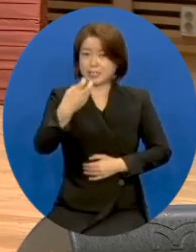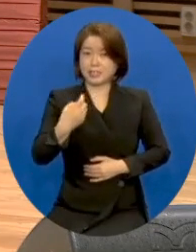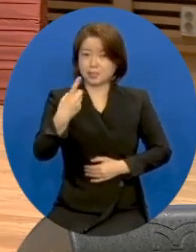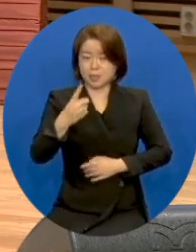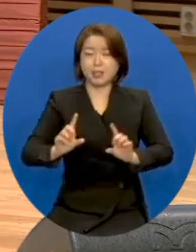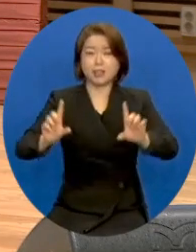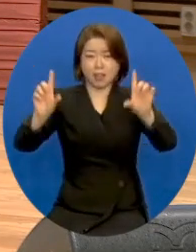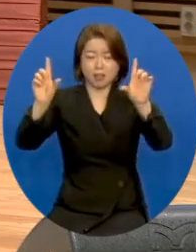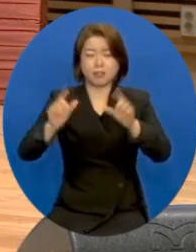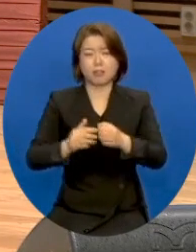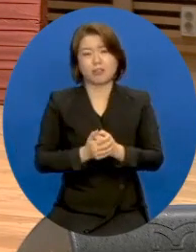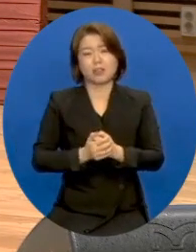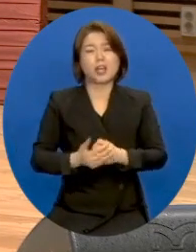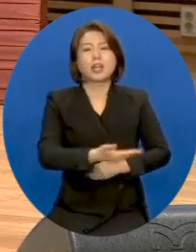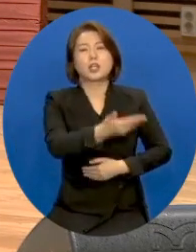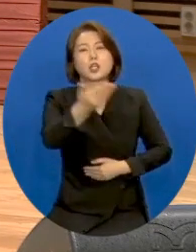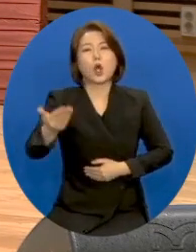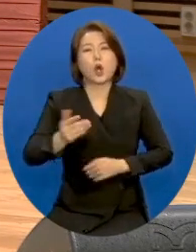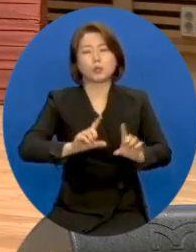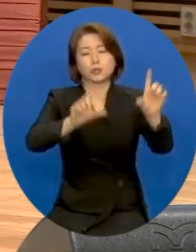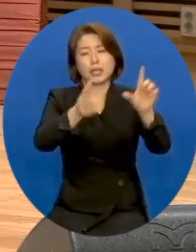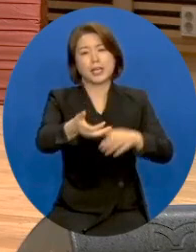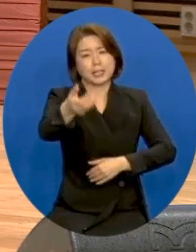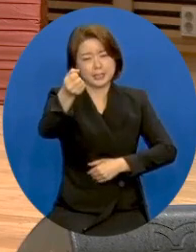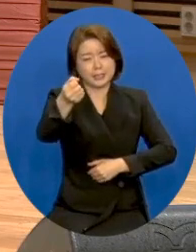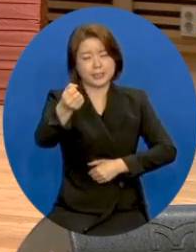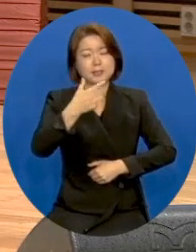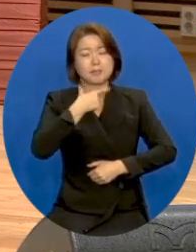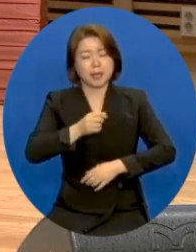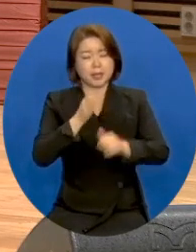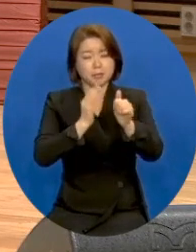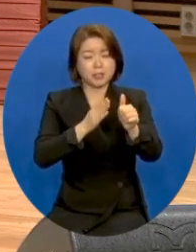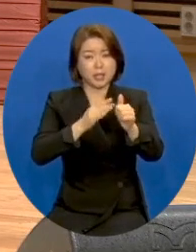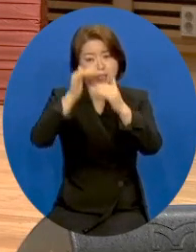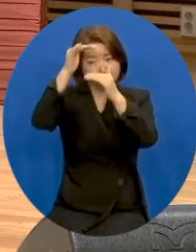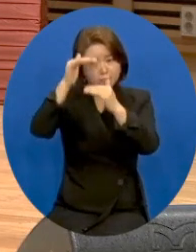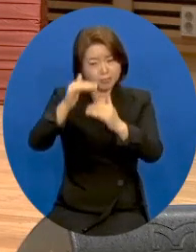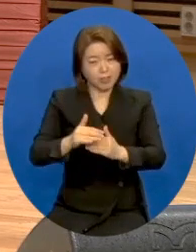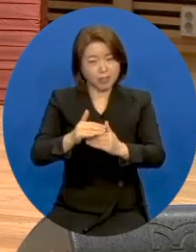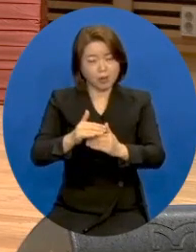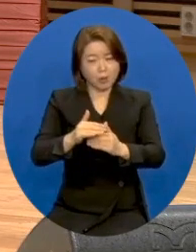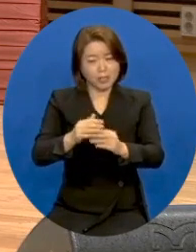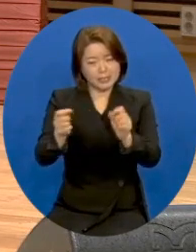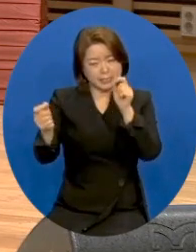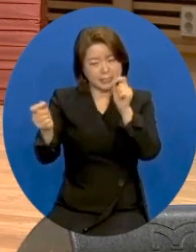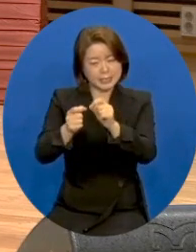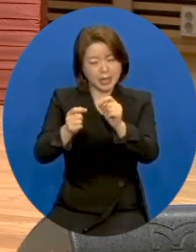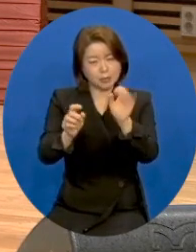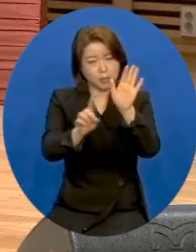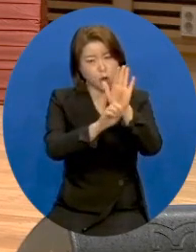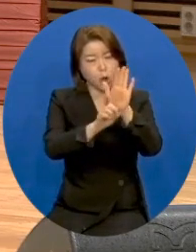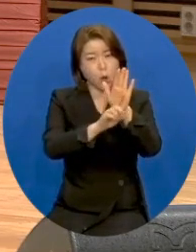2021년은 여러분의 해가 되기를 바랍니다. 그런 내용으로 아주 짤막한 광고가